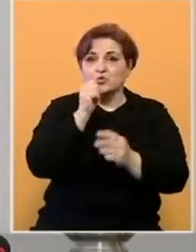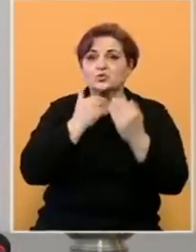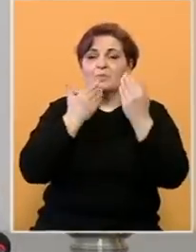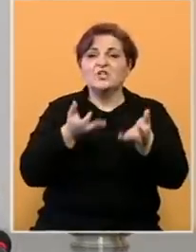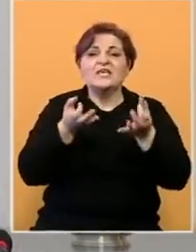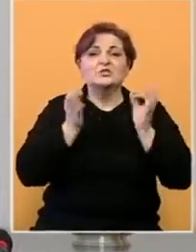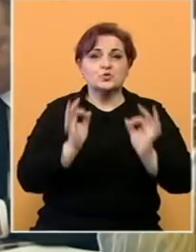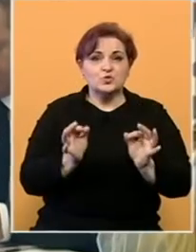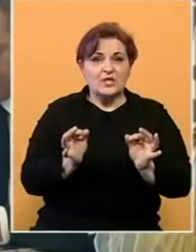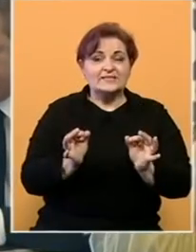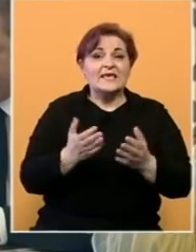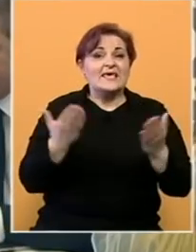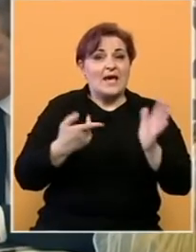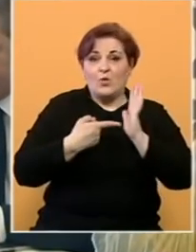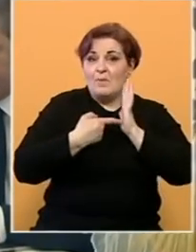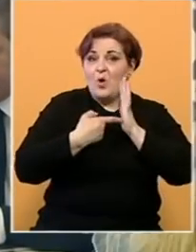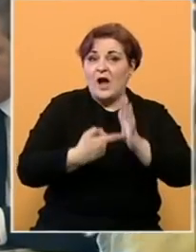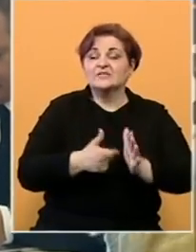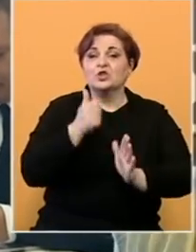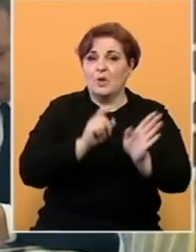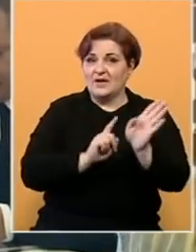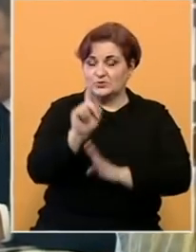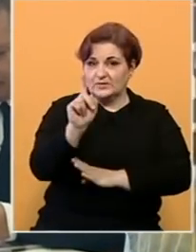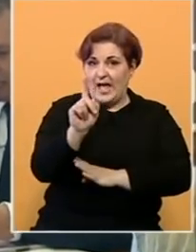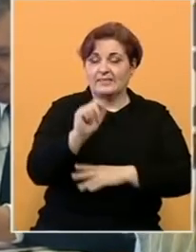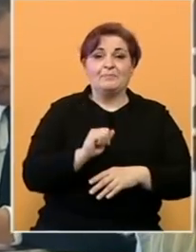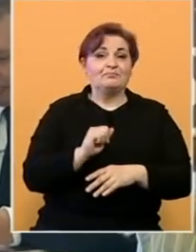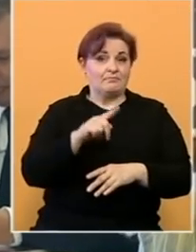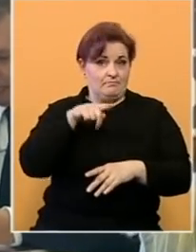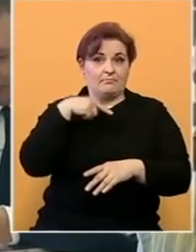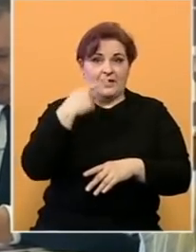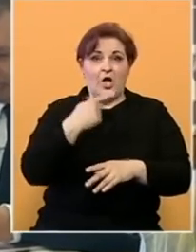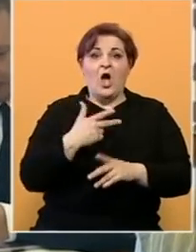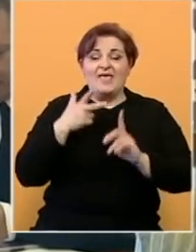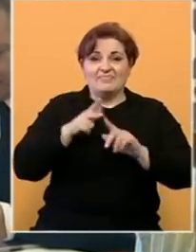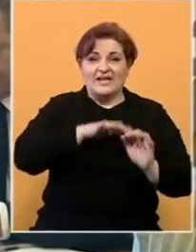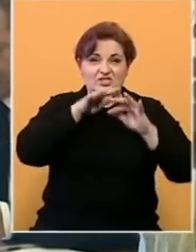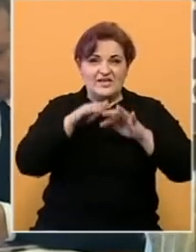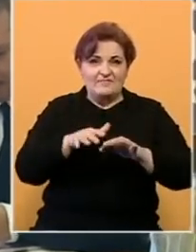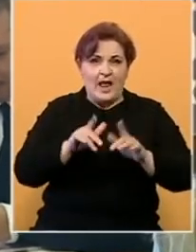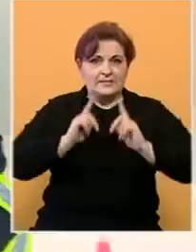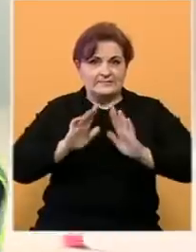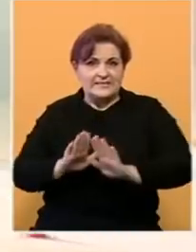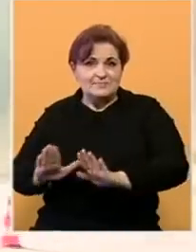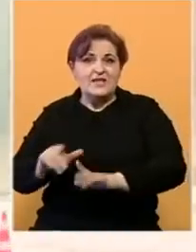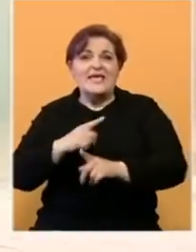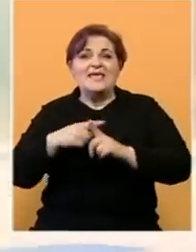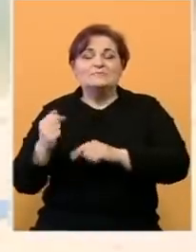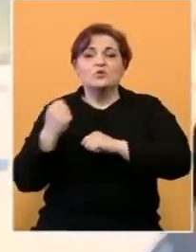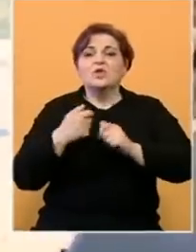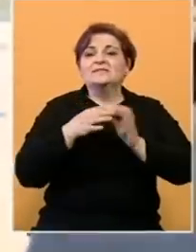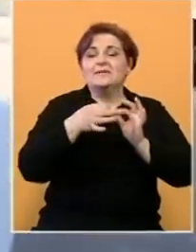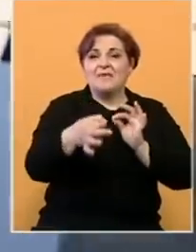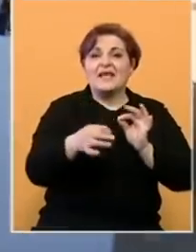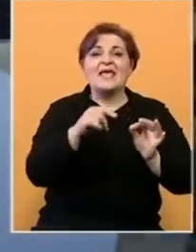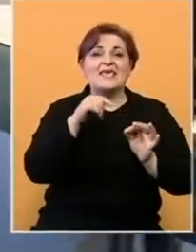predložili stručnjaci i kako je to uvijek pokazalo dobre rezultate. Naveo je kako treći val jenjava isključivo zbog donesenih